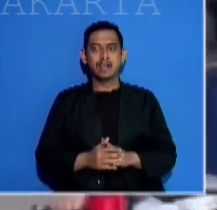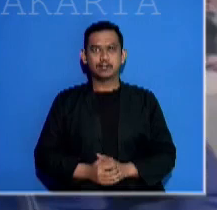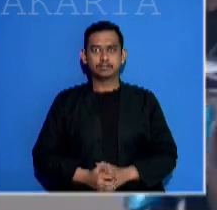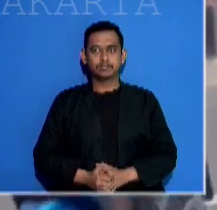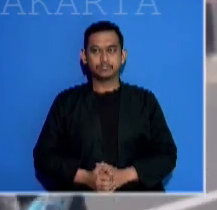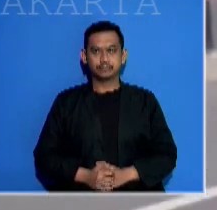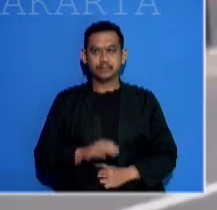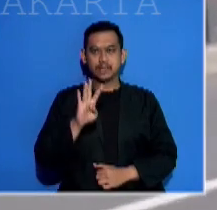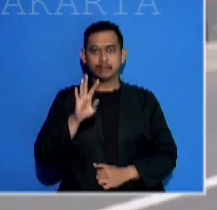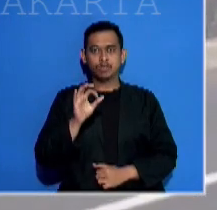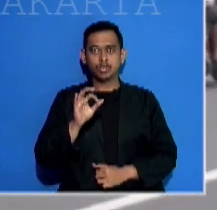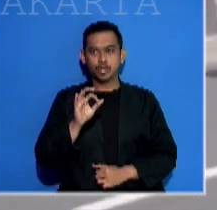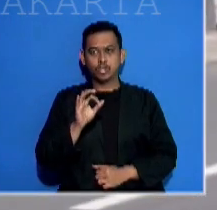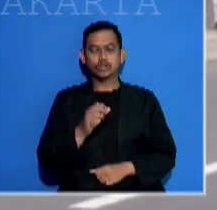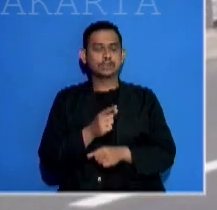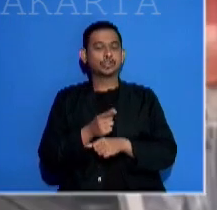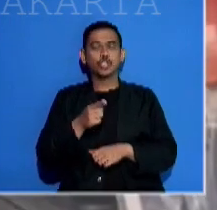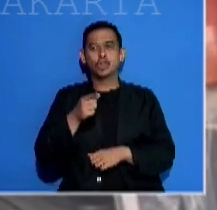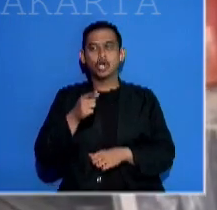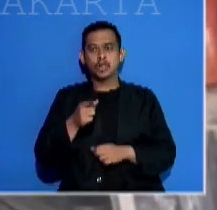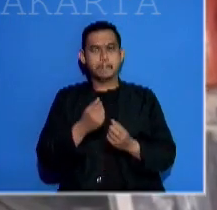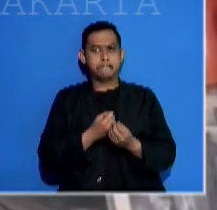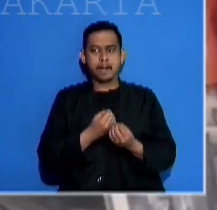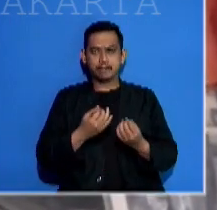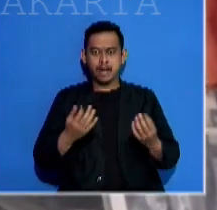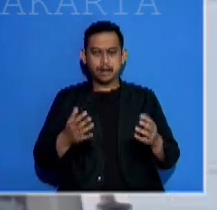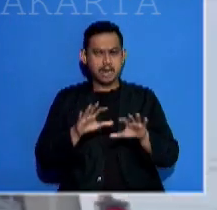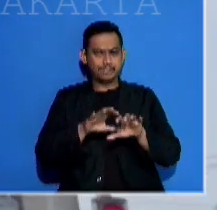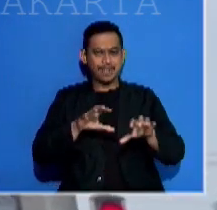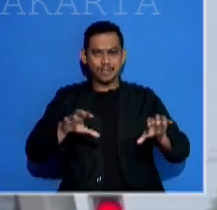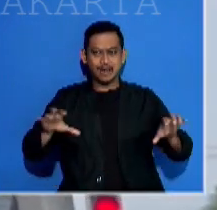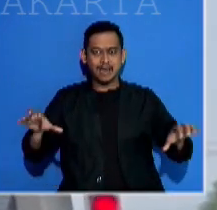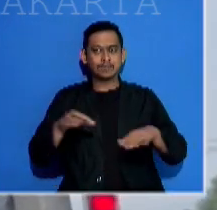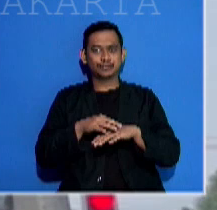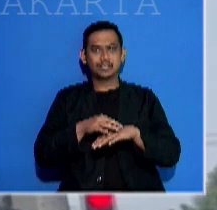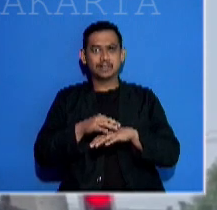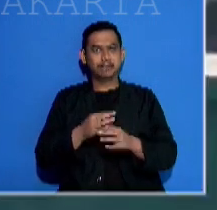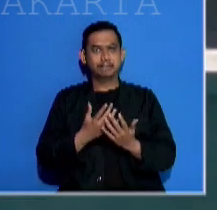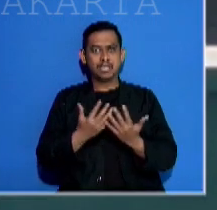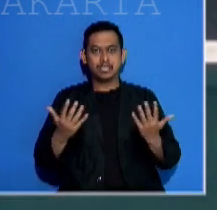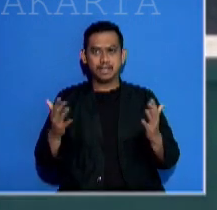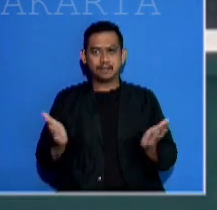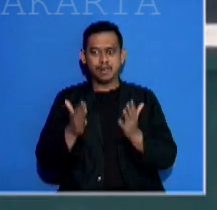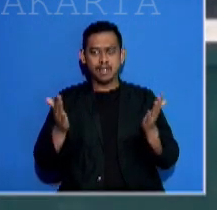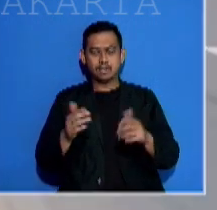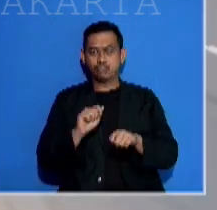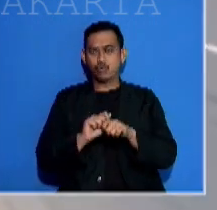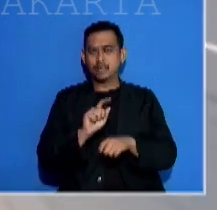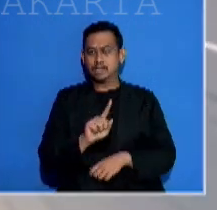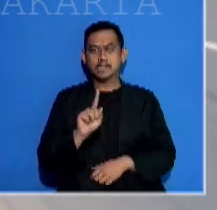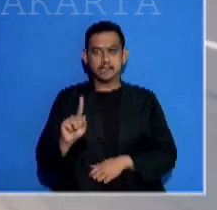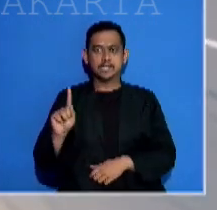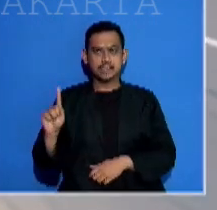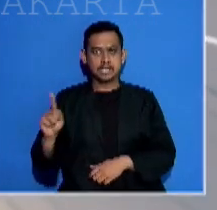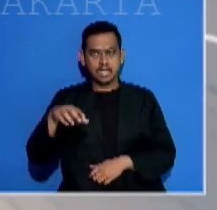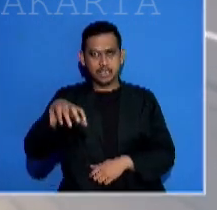toko. Toko-toko ini menjual aneka produk kerajinan kulit dengan memberdayakan warga setempat sebagai pekerjanya. Showroom di kawasan